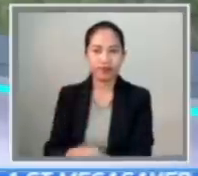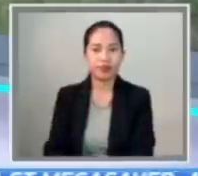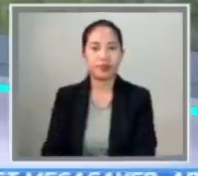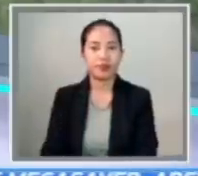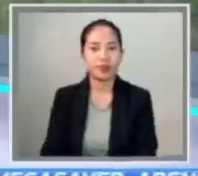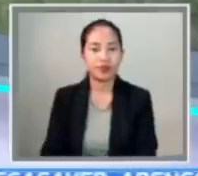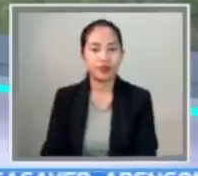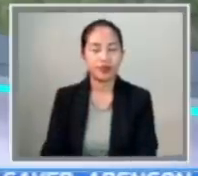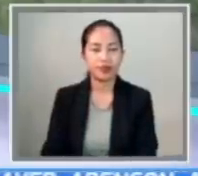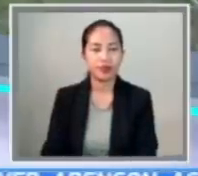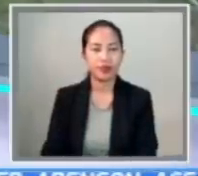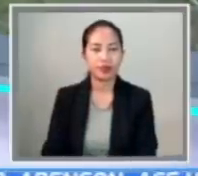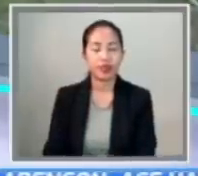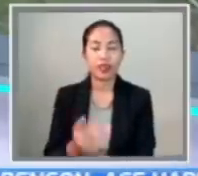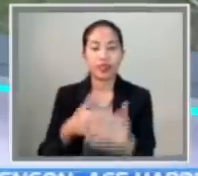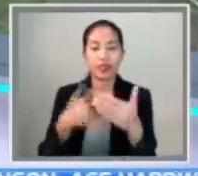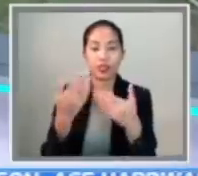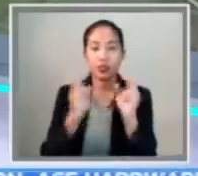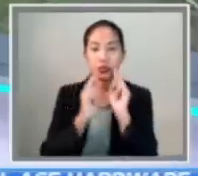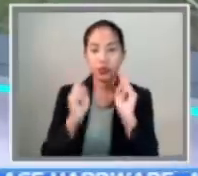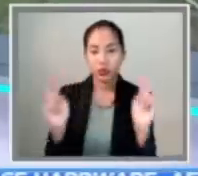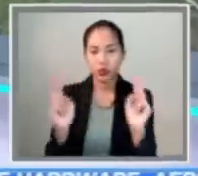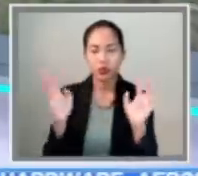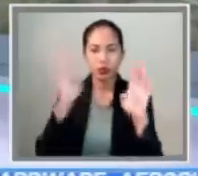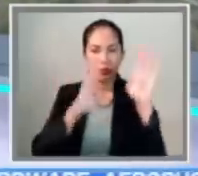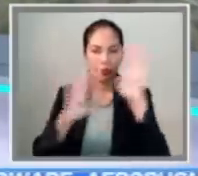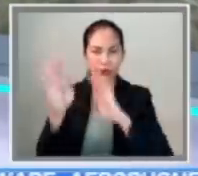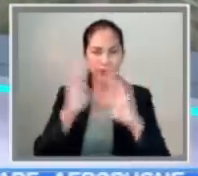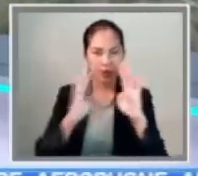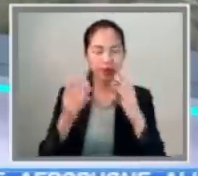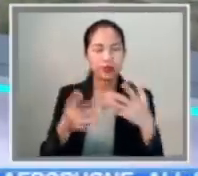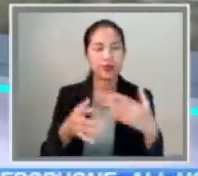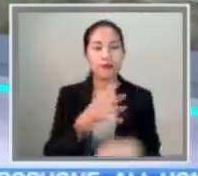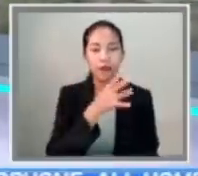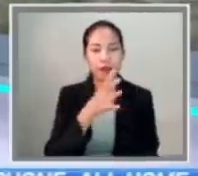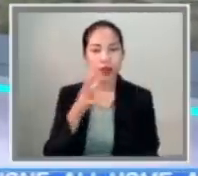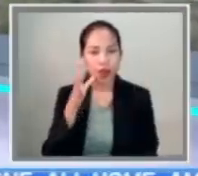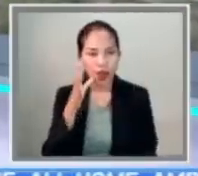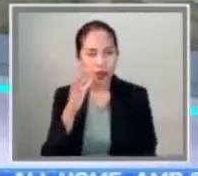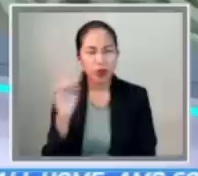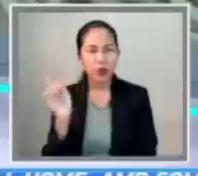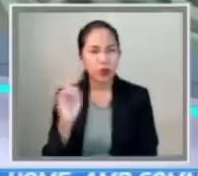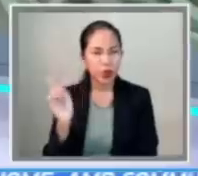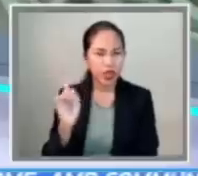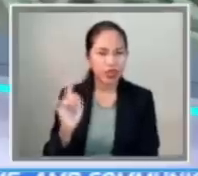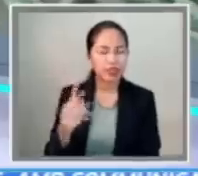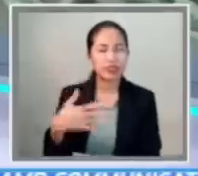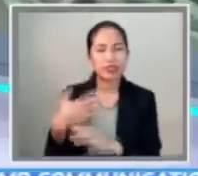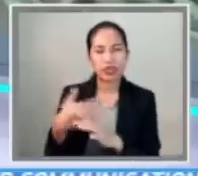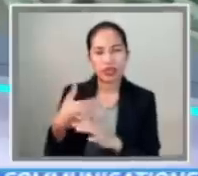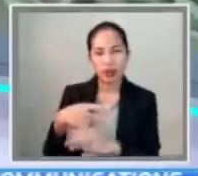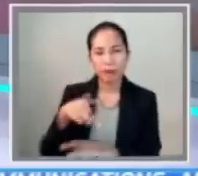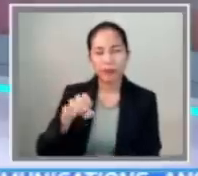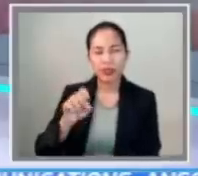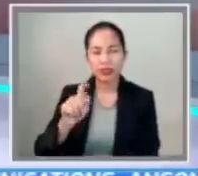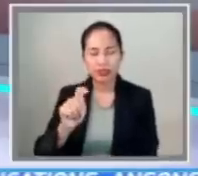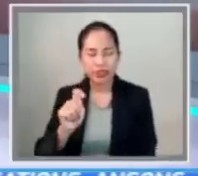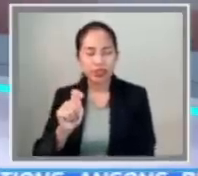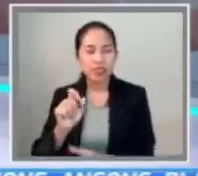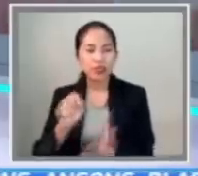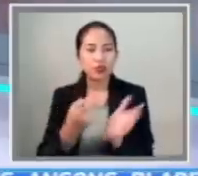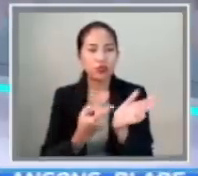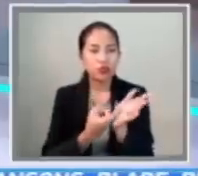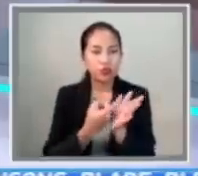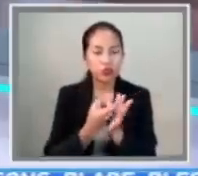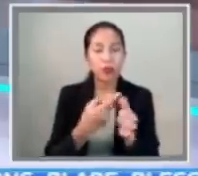Samantala, ito naman problema sa palayan ng mga kuhol, hantik at uod. Pero sa kusina po ng ilang estudyante sa Pili